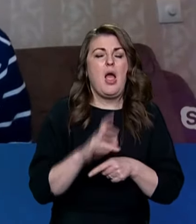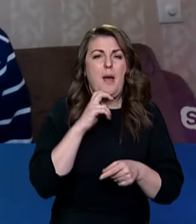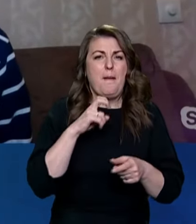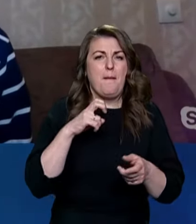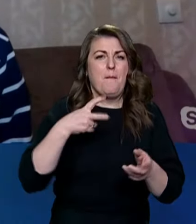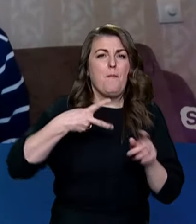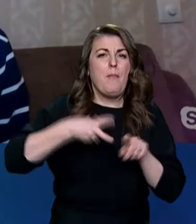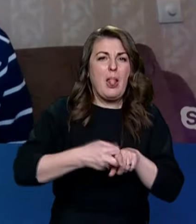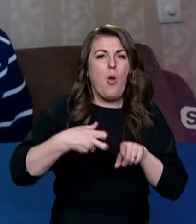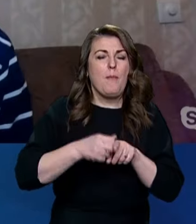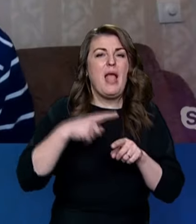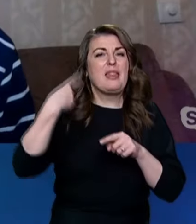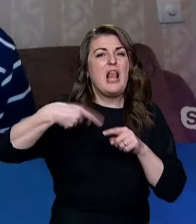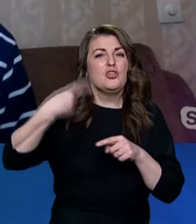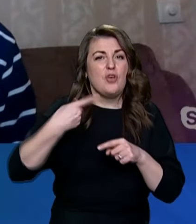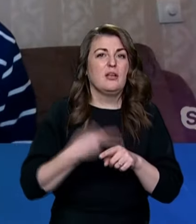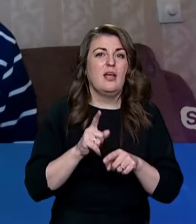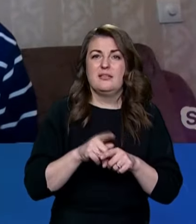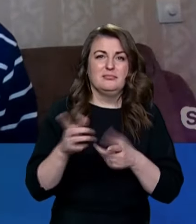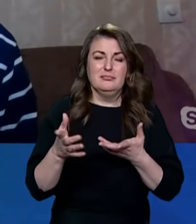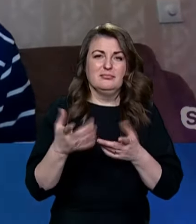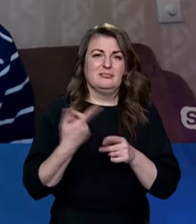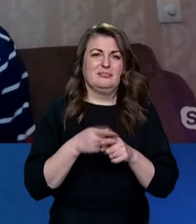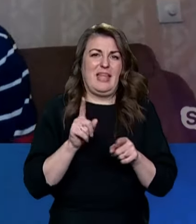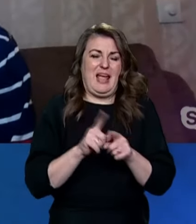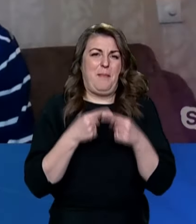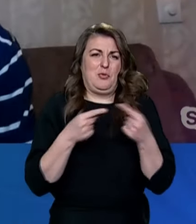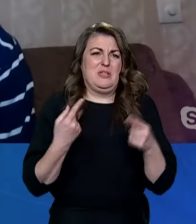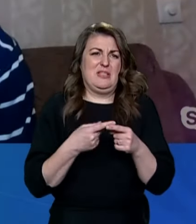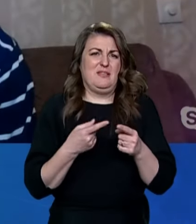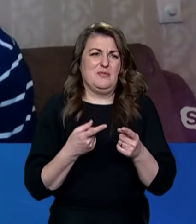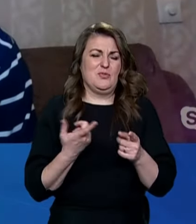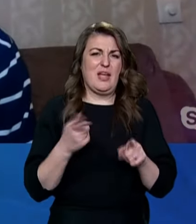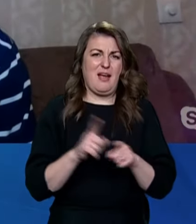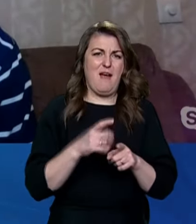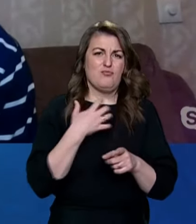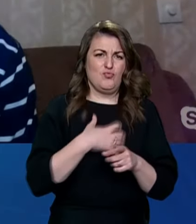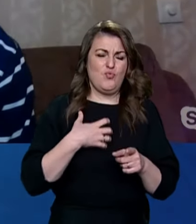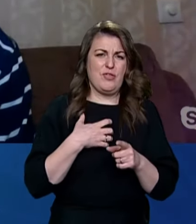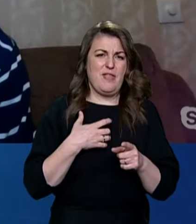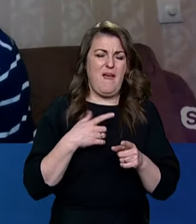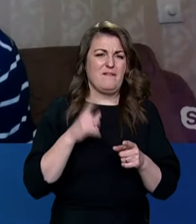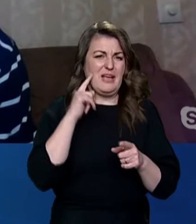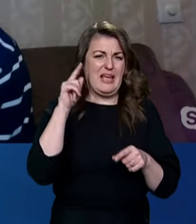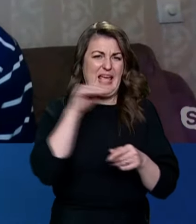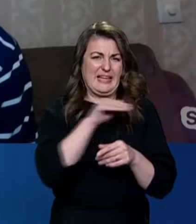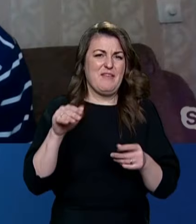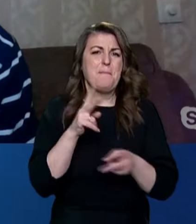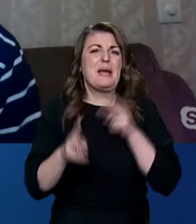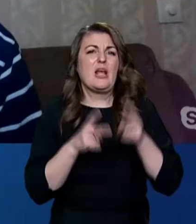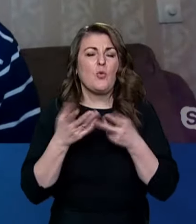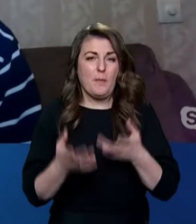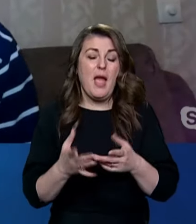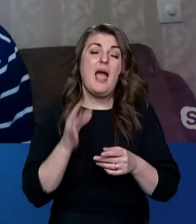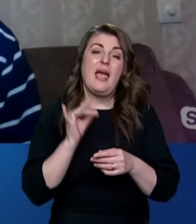на лічильники. Це далеко не сировинна продукція, це доволі суттєвий рівень переробки, скажімо так.